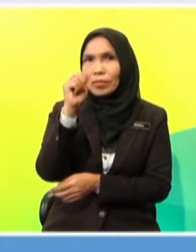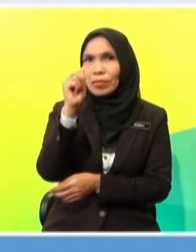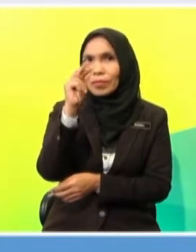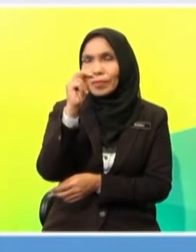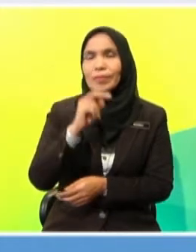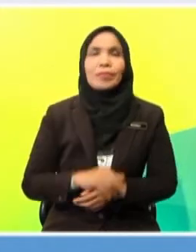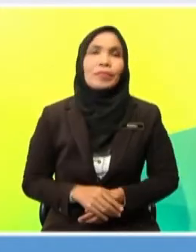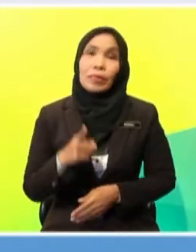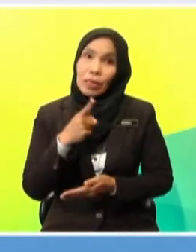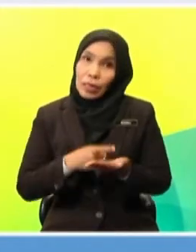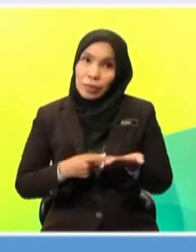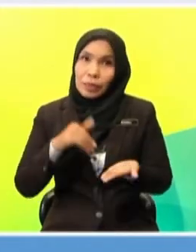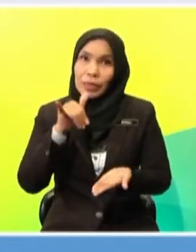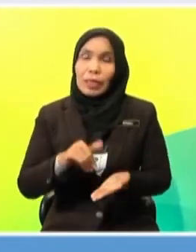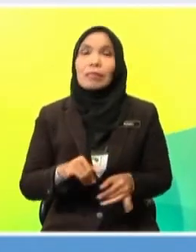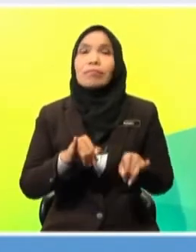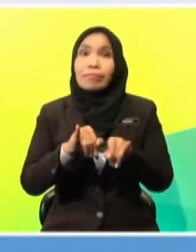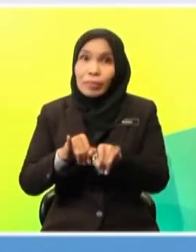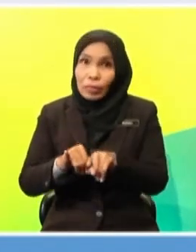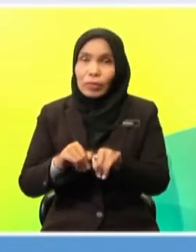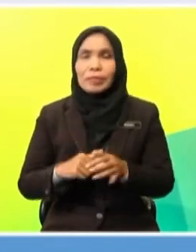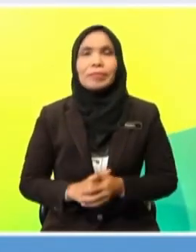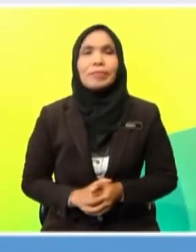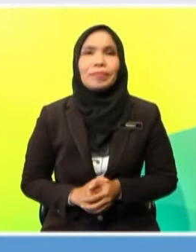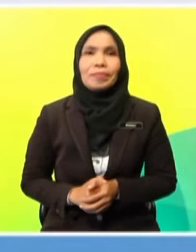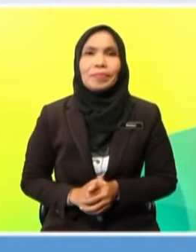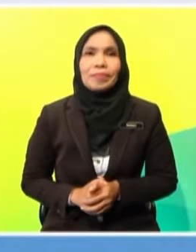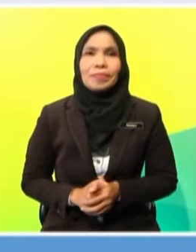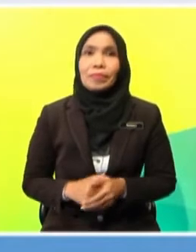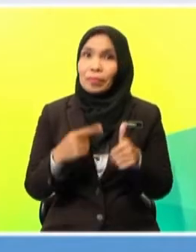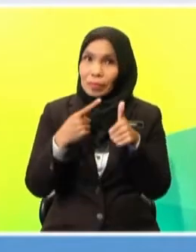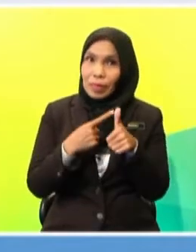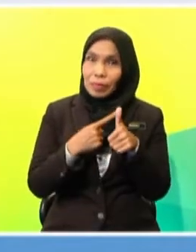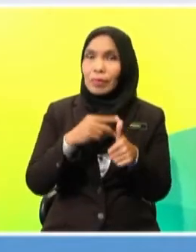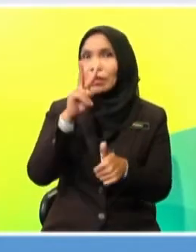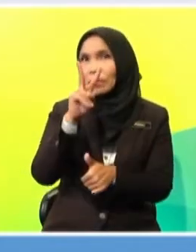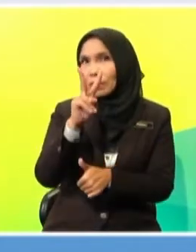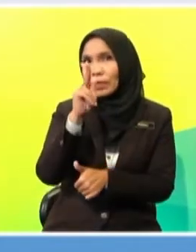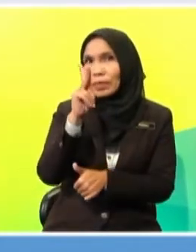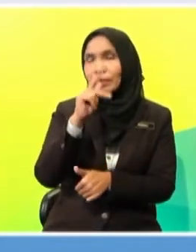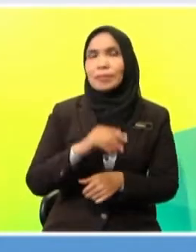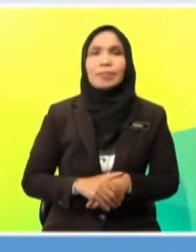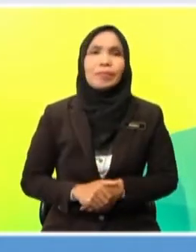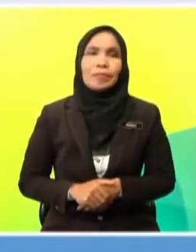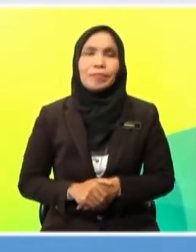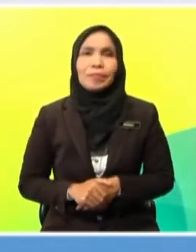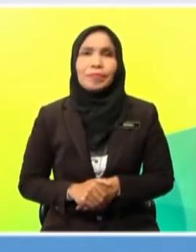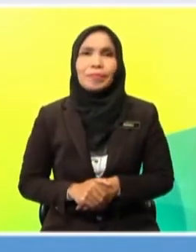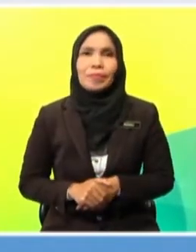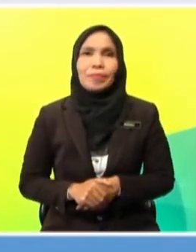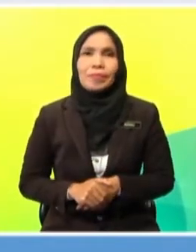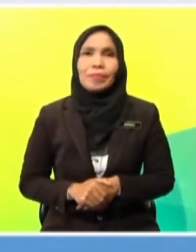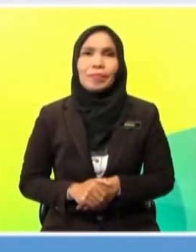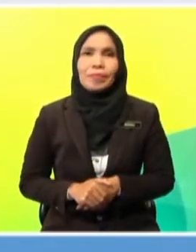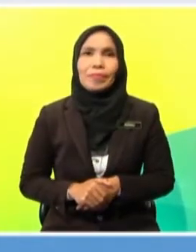dua pola suku kate ini yang pertama Kak yoyo kalau ke terlihat Wike adalah semoga teh sebagai contoh